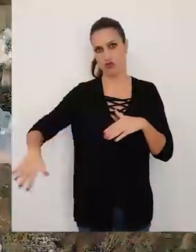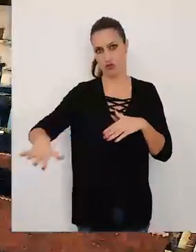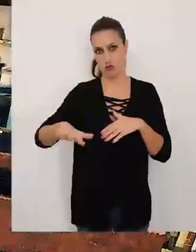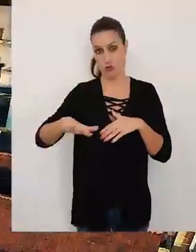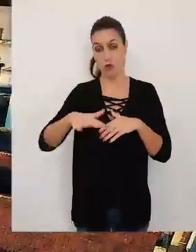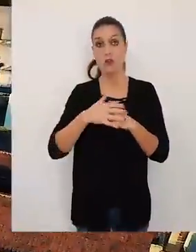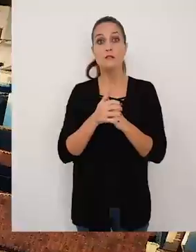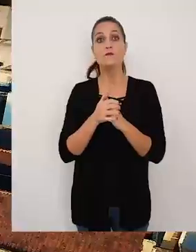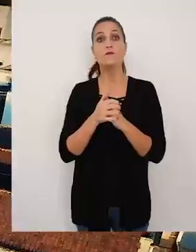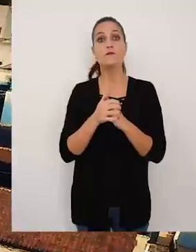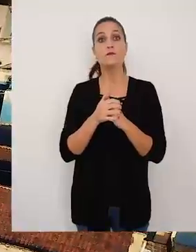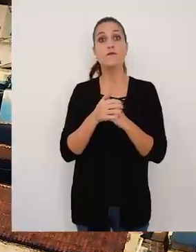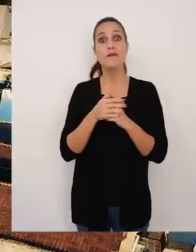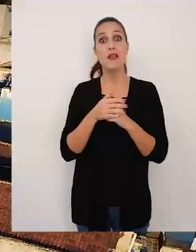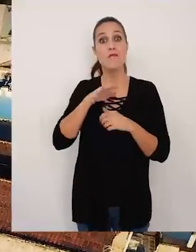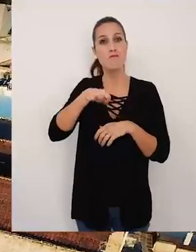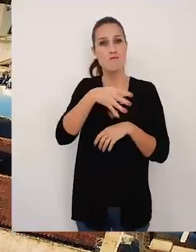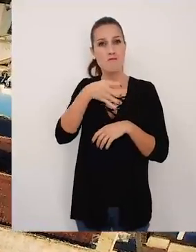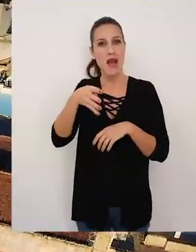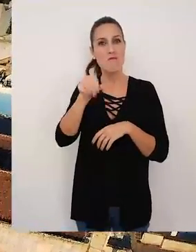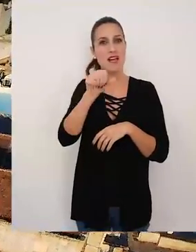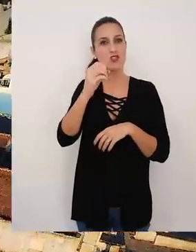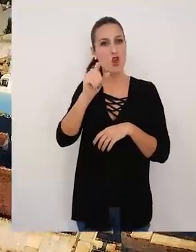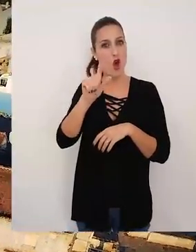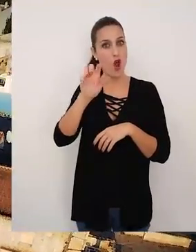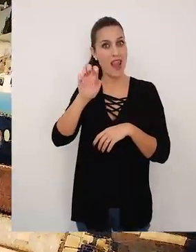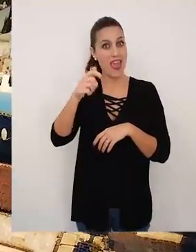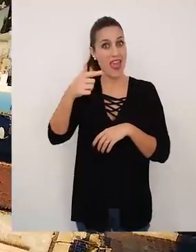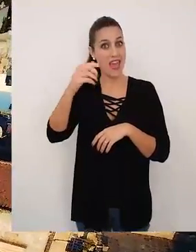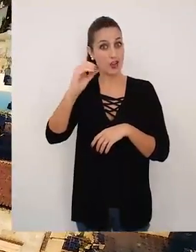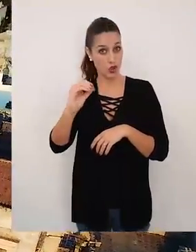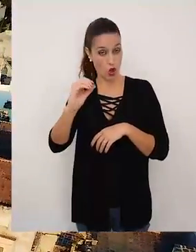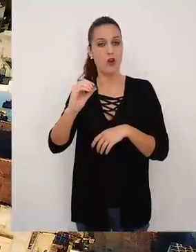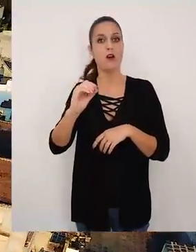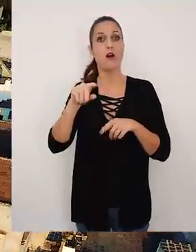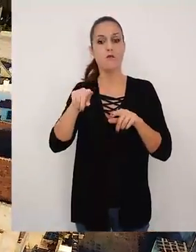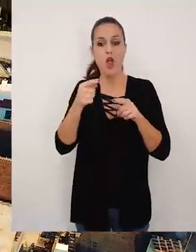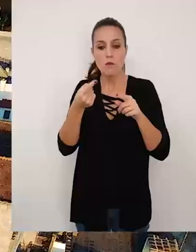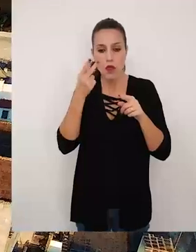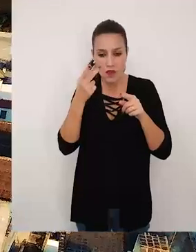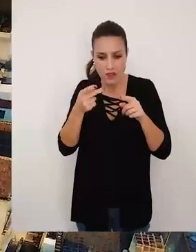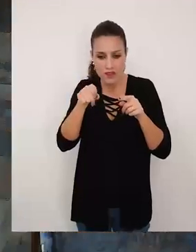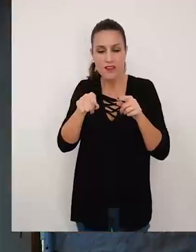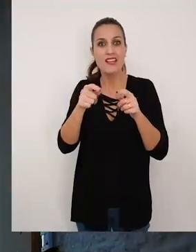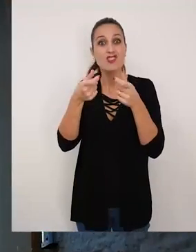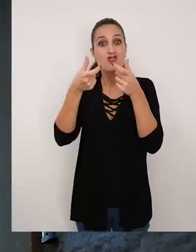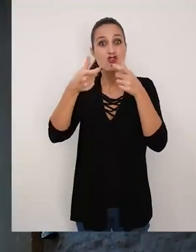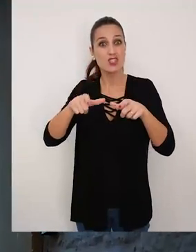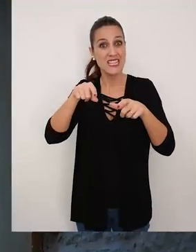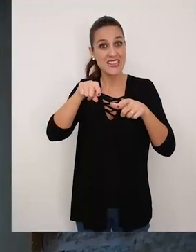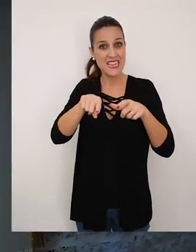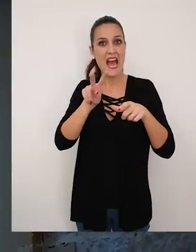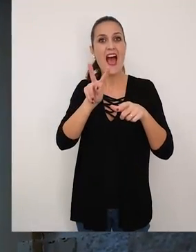Nella celebre mappa di Soleto, una delle più antiche produzioni cartografiche dell'epoca antica, la cittadina è registrata